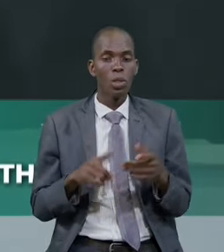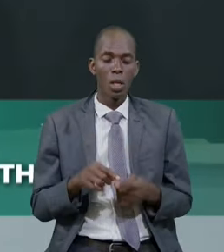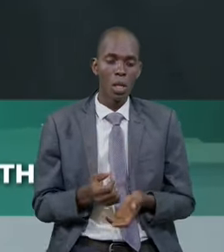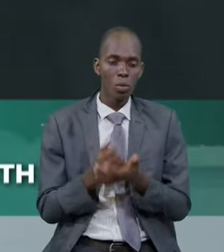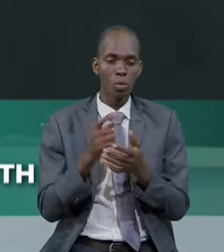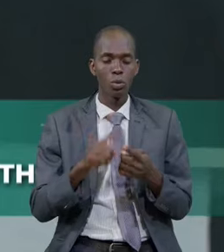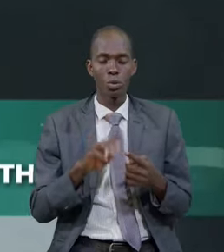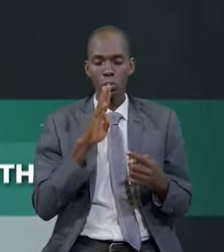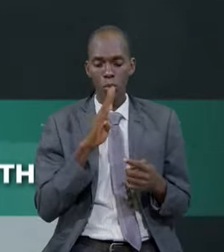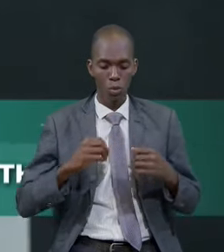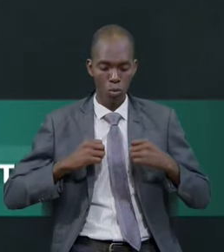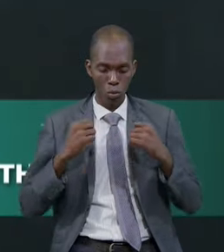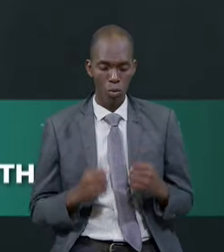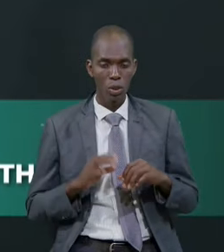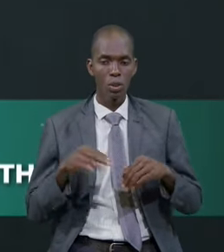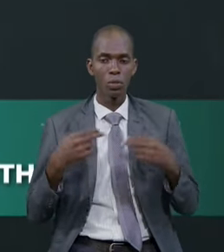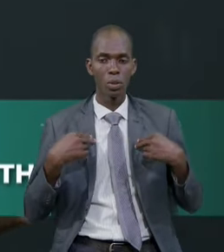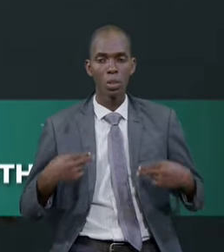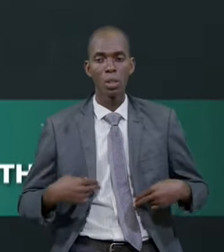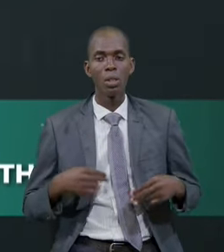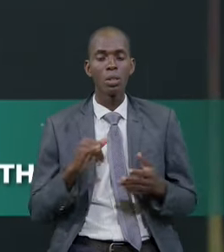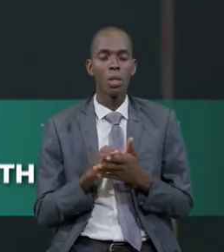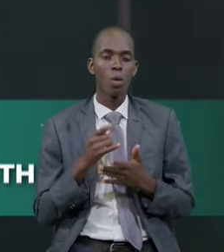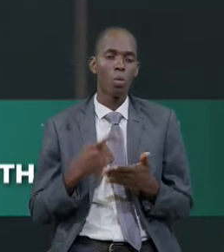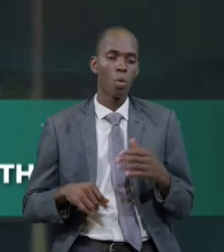garde fort, fortifié. C'est ce que l'onction fait.